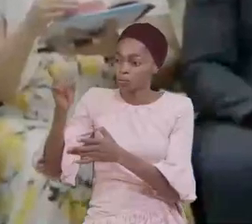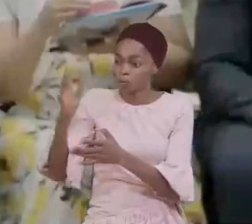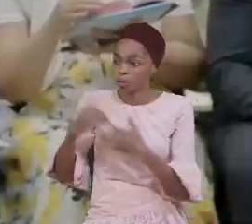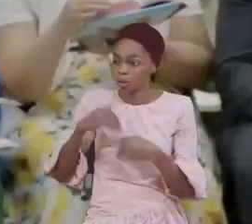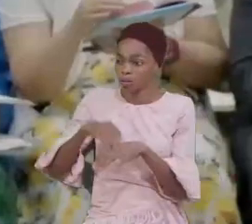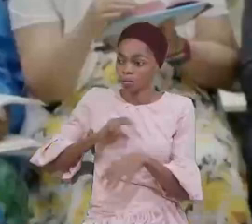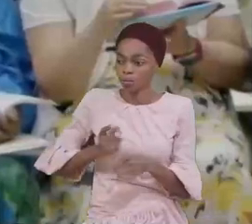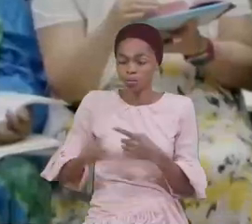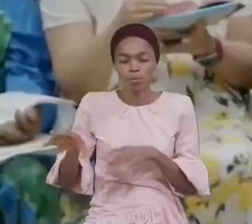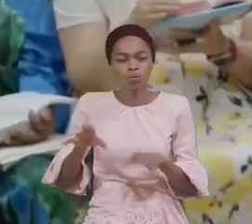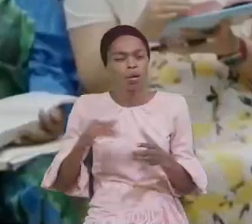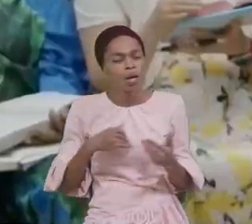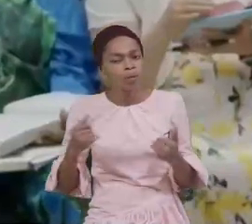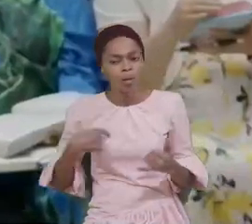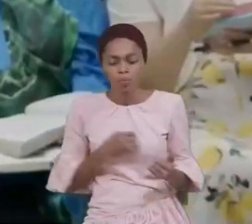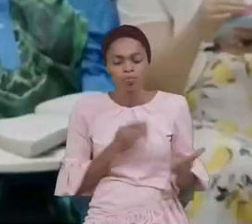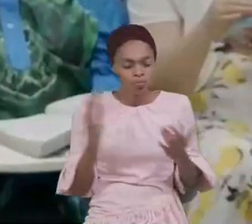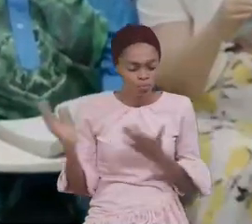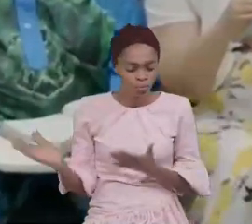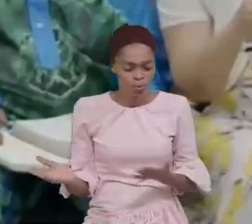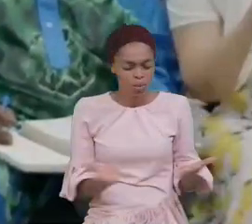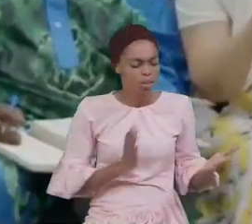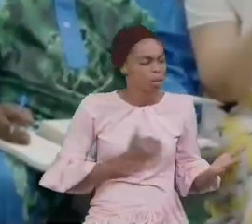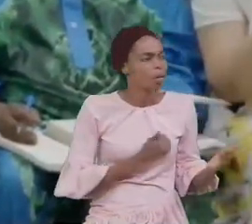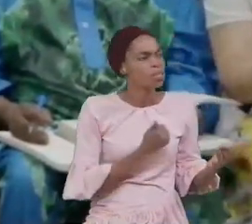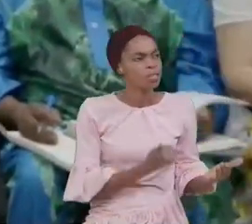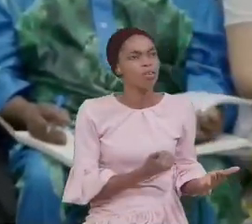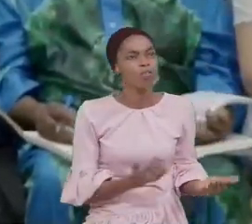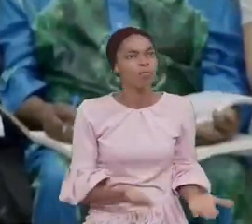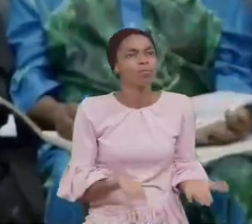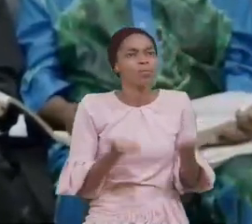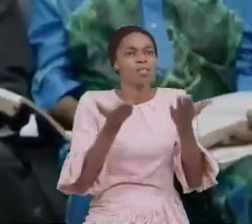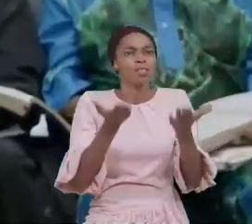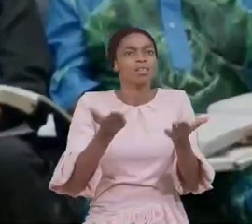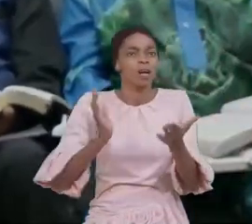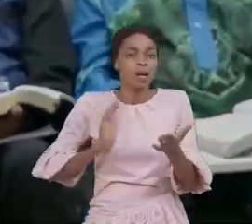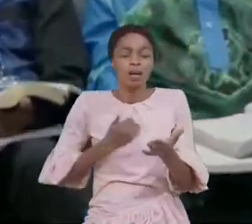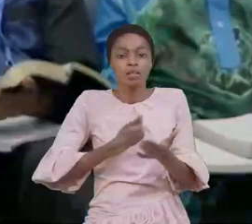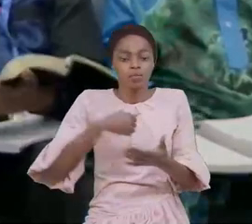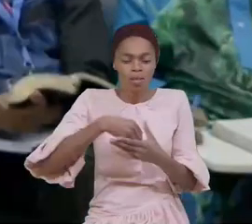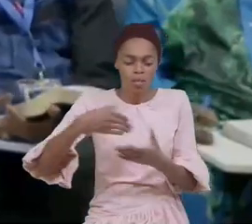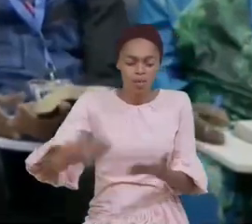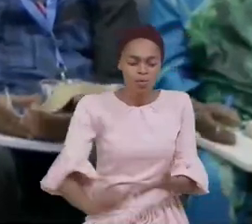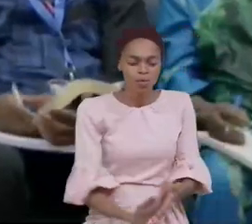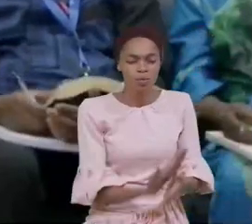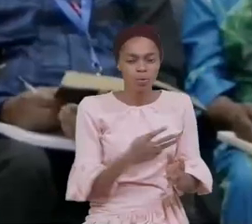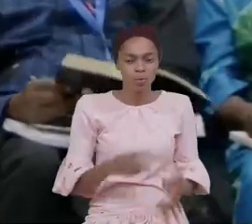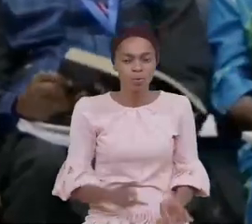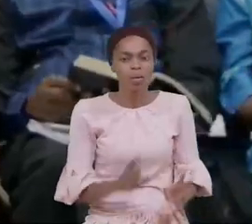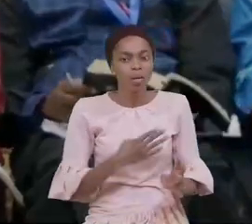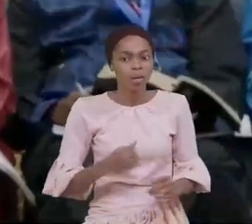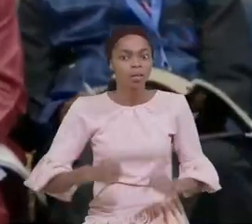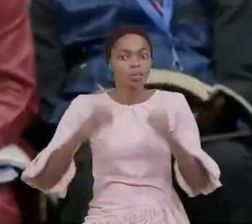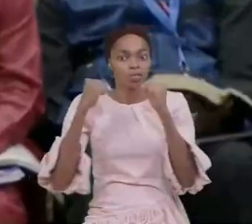faire. Et puis, nous nous consacrons de façon nouvelle. Et la force